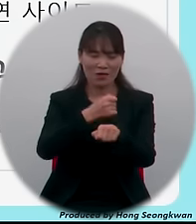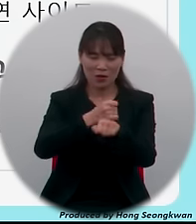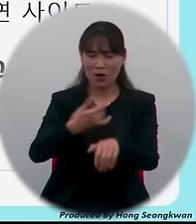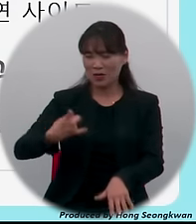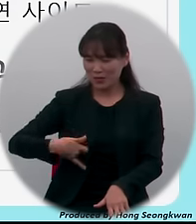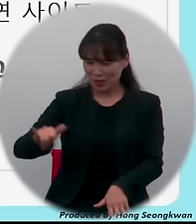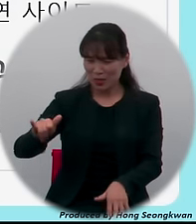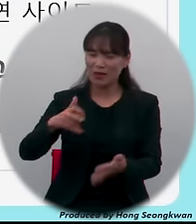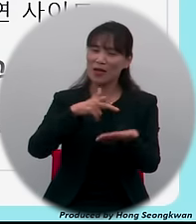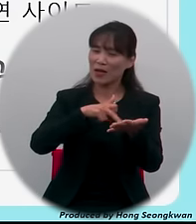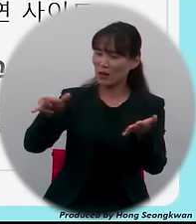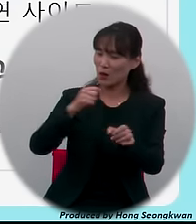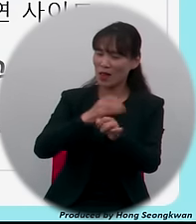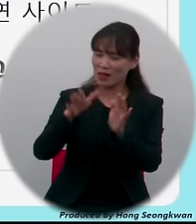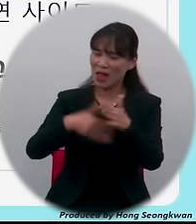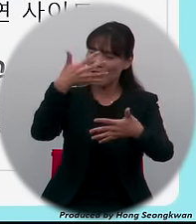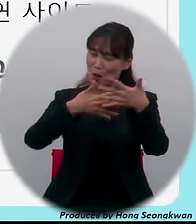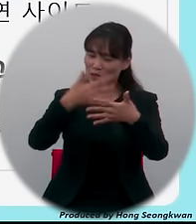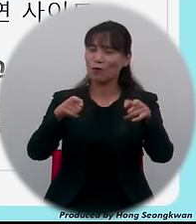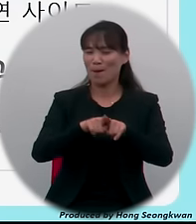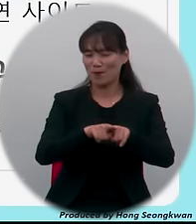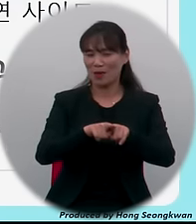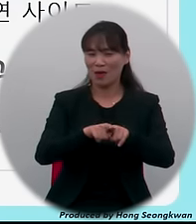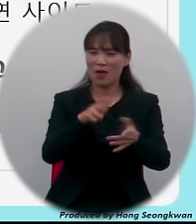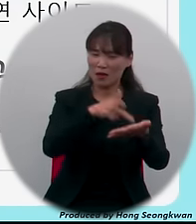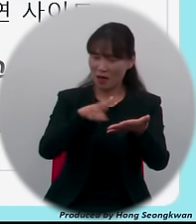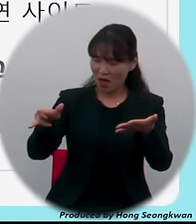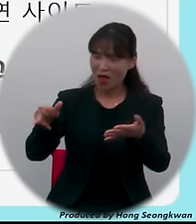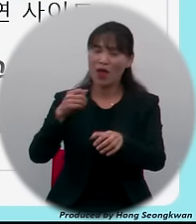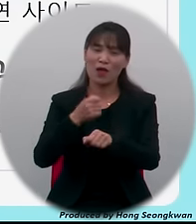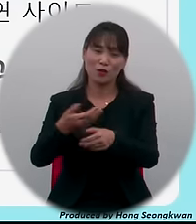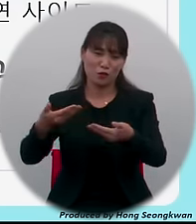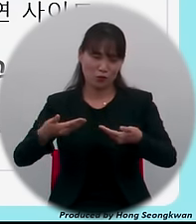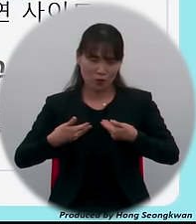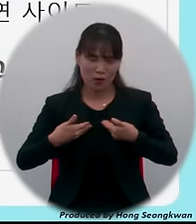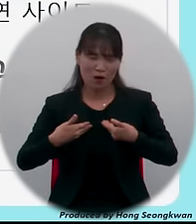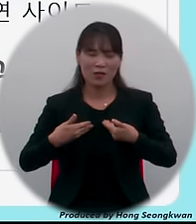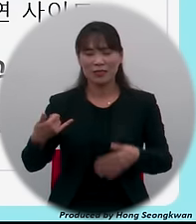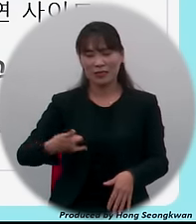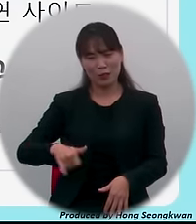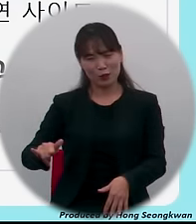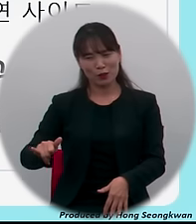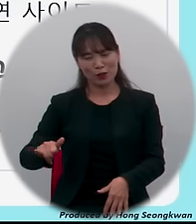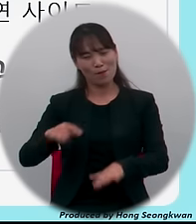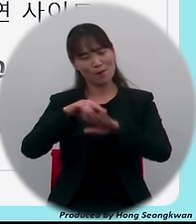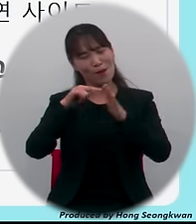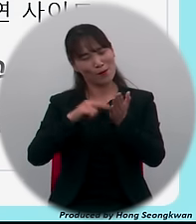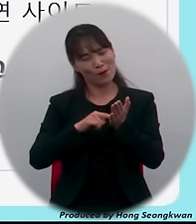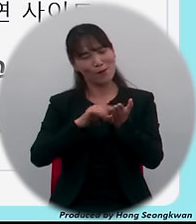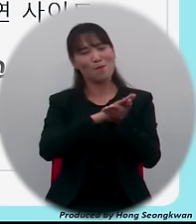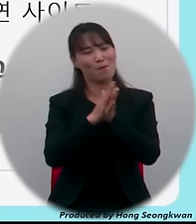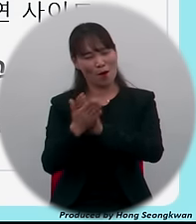영상을 딱 한편 골라 가지고 자녀들 카톡을 보낼 때 어이 영상 한번 보렴 너 요즘에 힘들었지라고 할 때